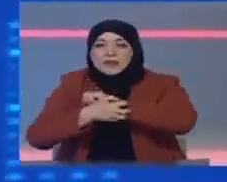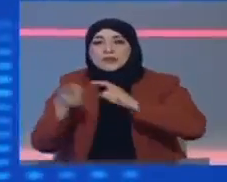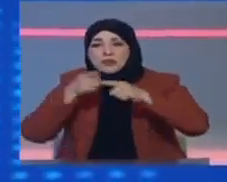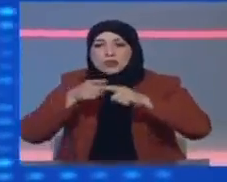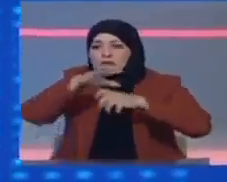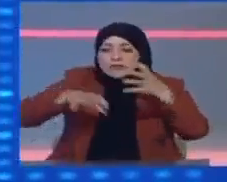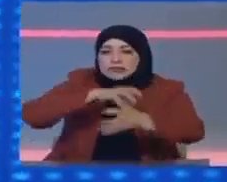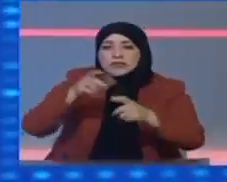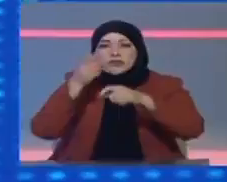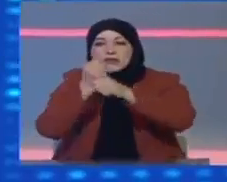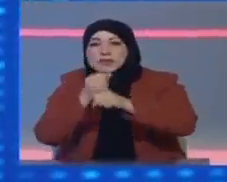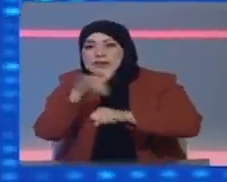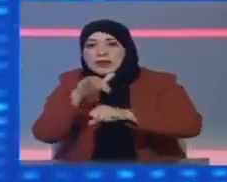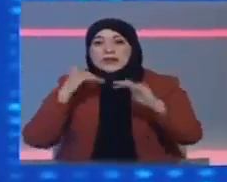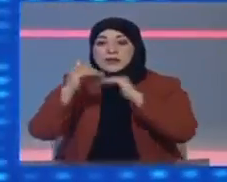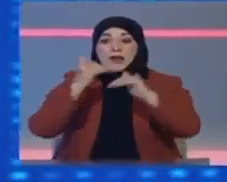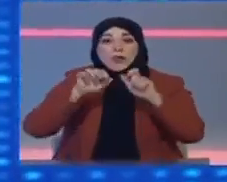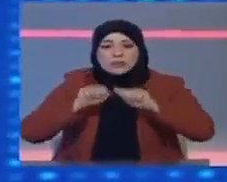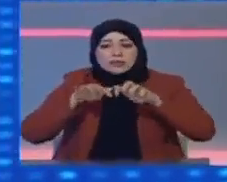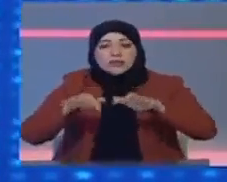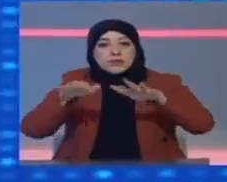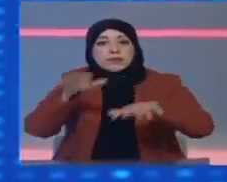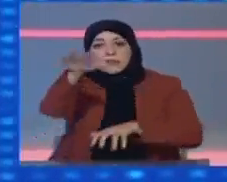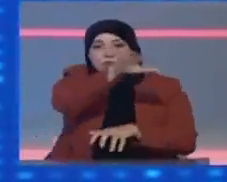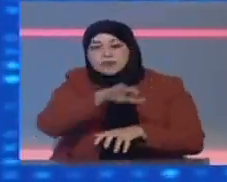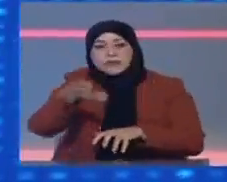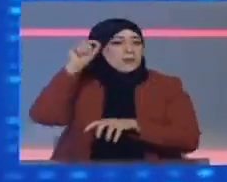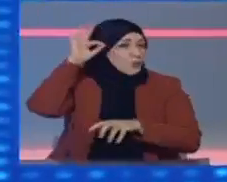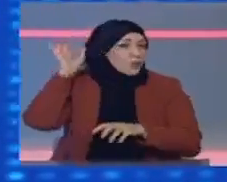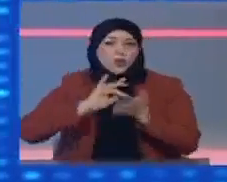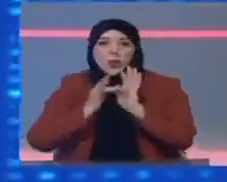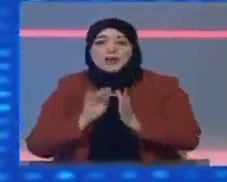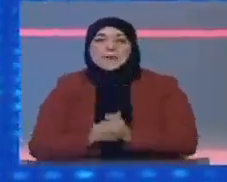بالنظر الى تطور المرحله الوبائيه على المستوى الوطنيه